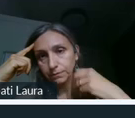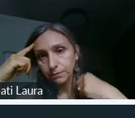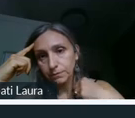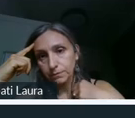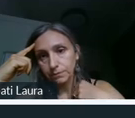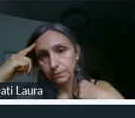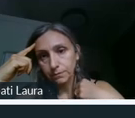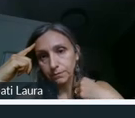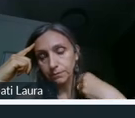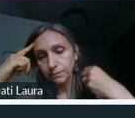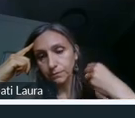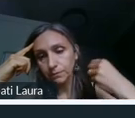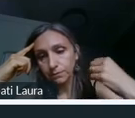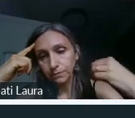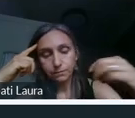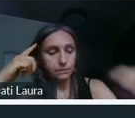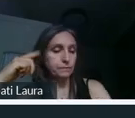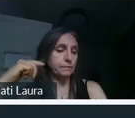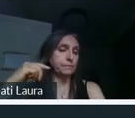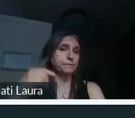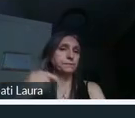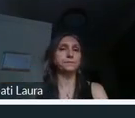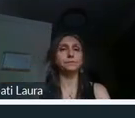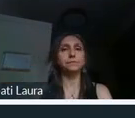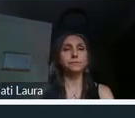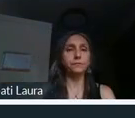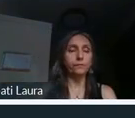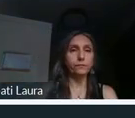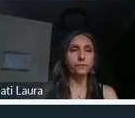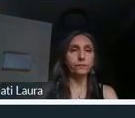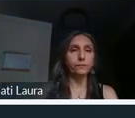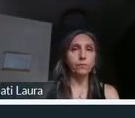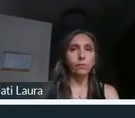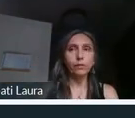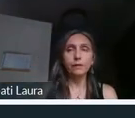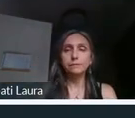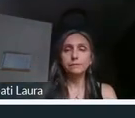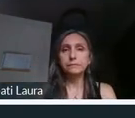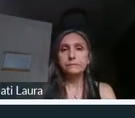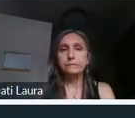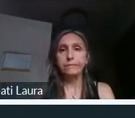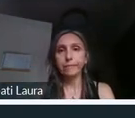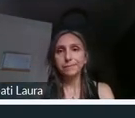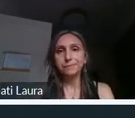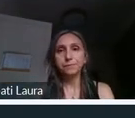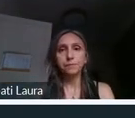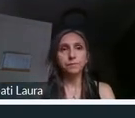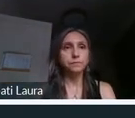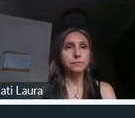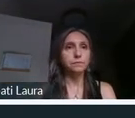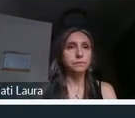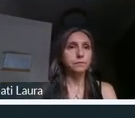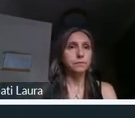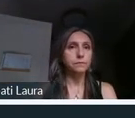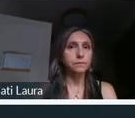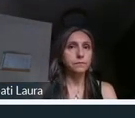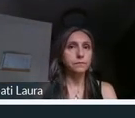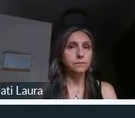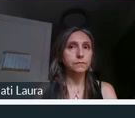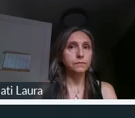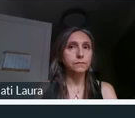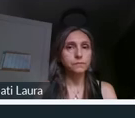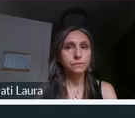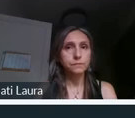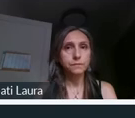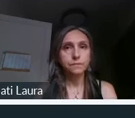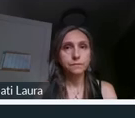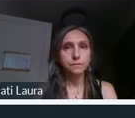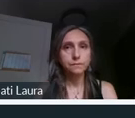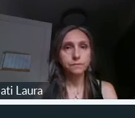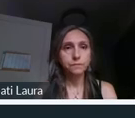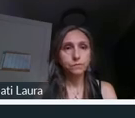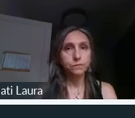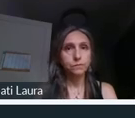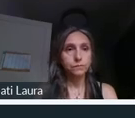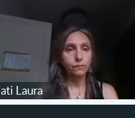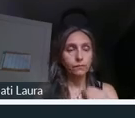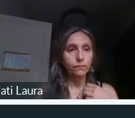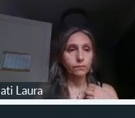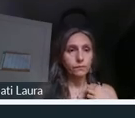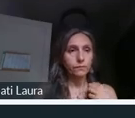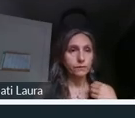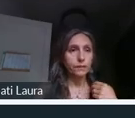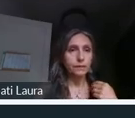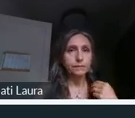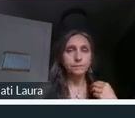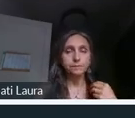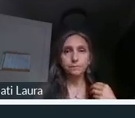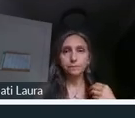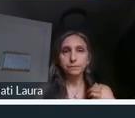e le licenze sono all'interno di una infrastruttura di dati territoriale, appunto, come un elemento fondamentale.